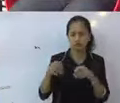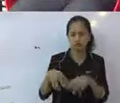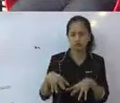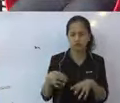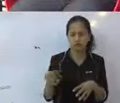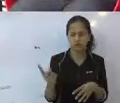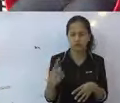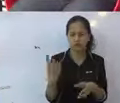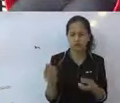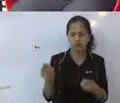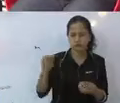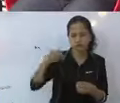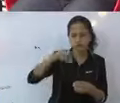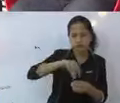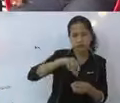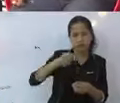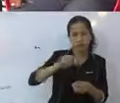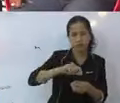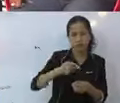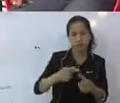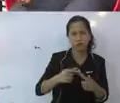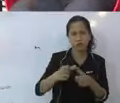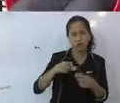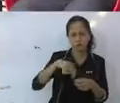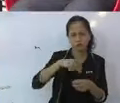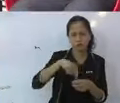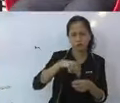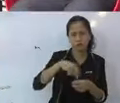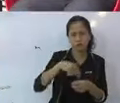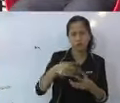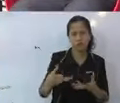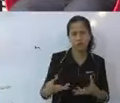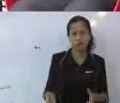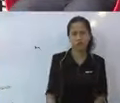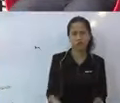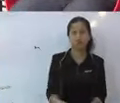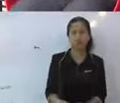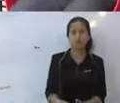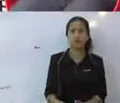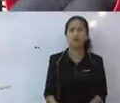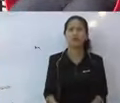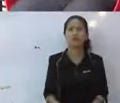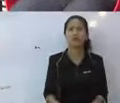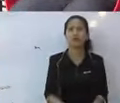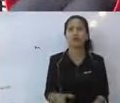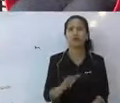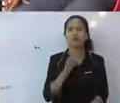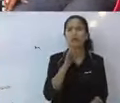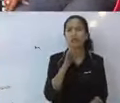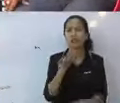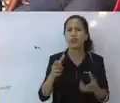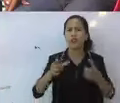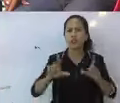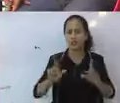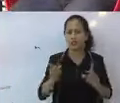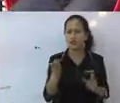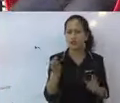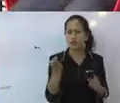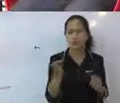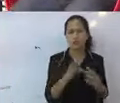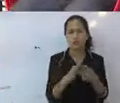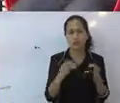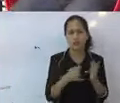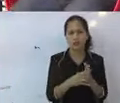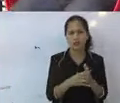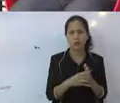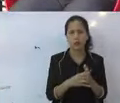tubig. Tapos minimix-mix lang. Naku, mga kapatid, food na daw yun. Wag na wag niyo po silang sasanayin sa ganun, no? Kasi